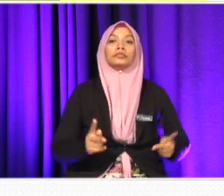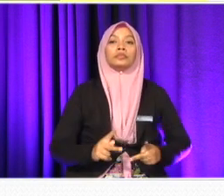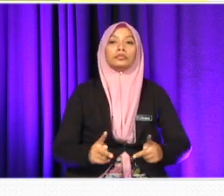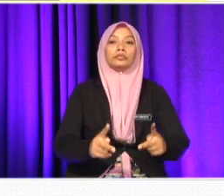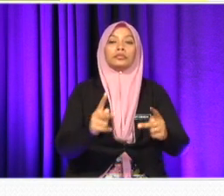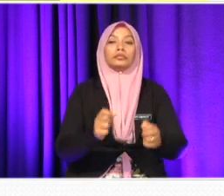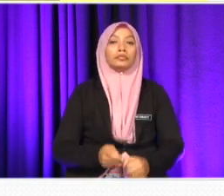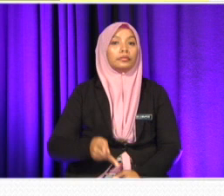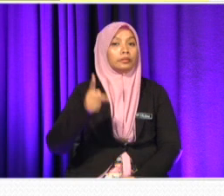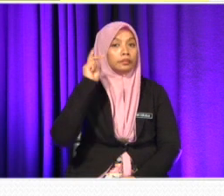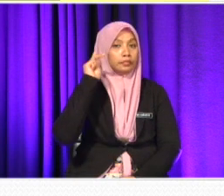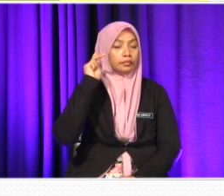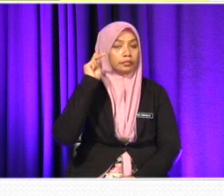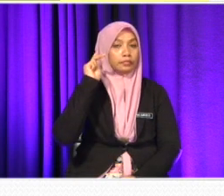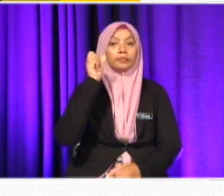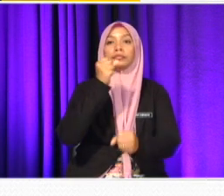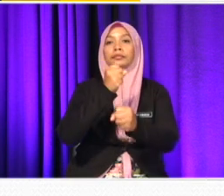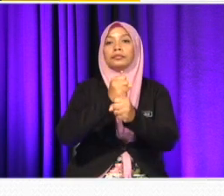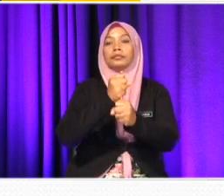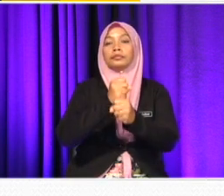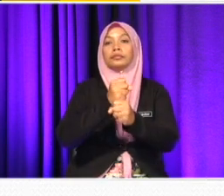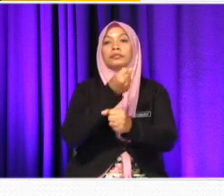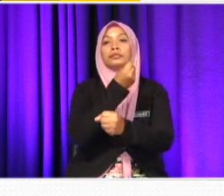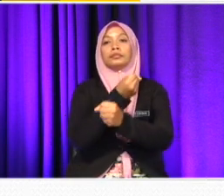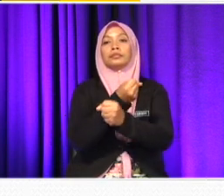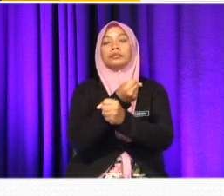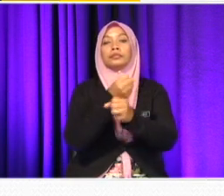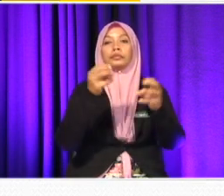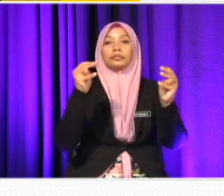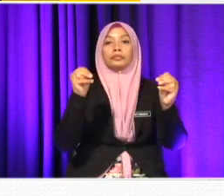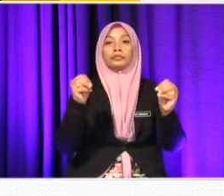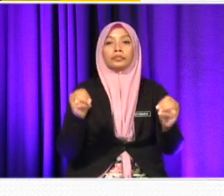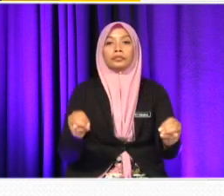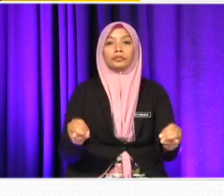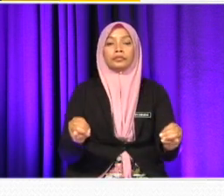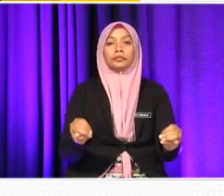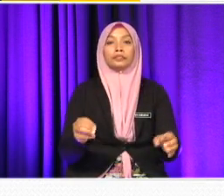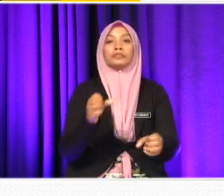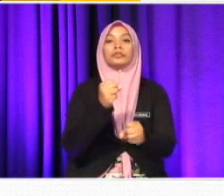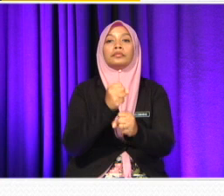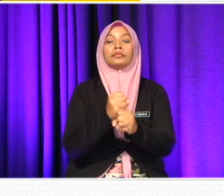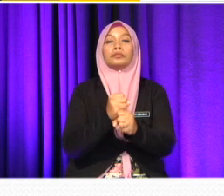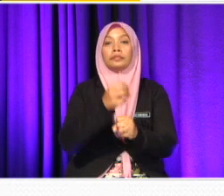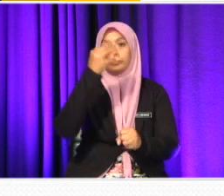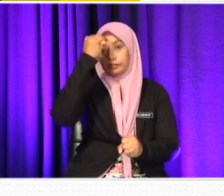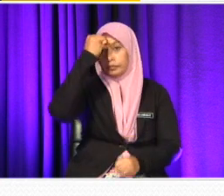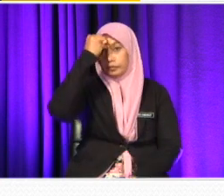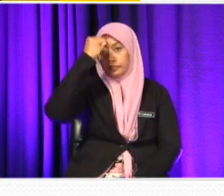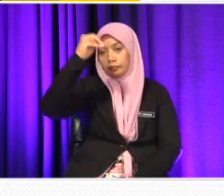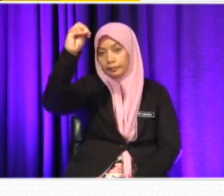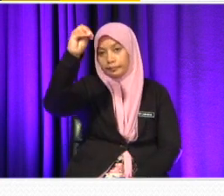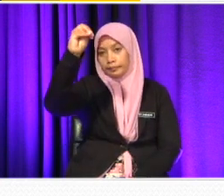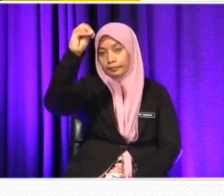tenaga kerja ataupun sumber manusia untuk pekerjaan atau tidak mahir